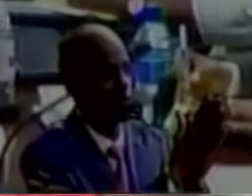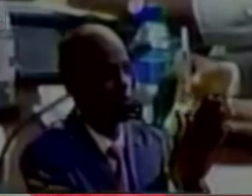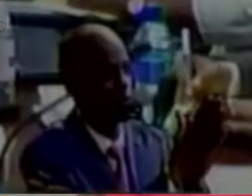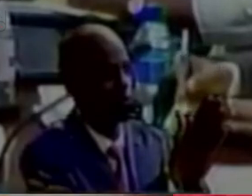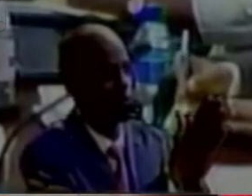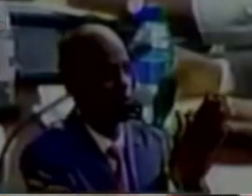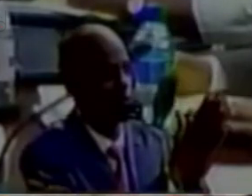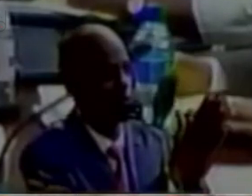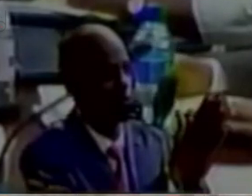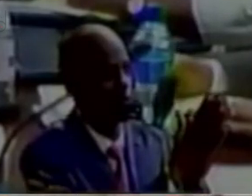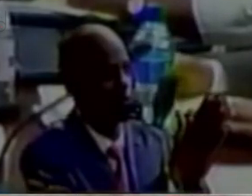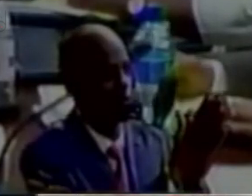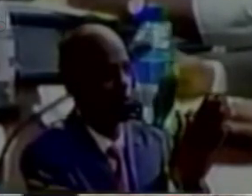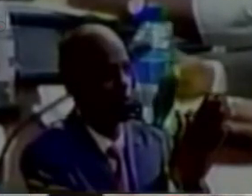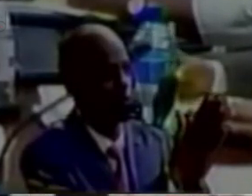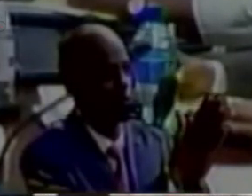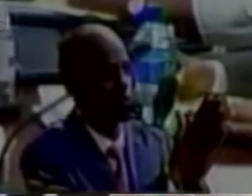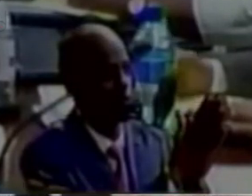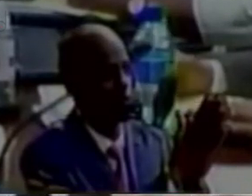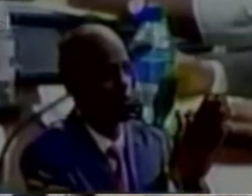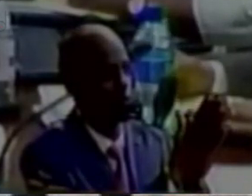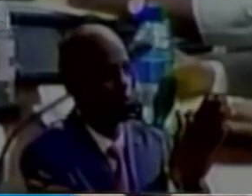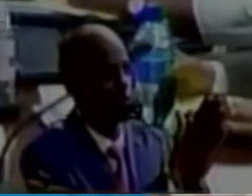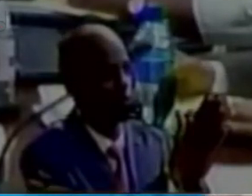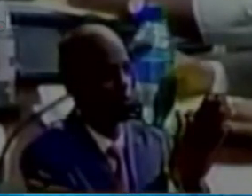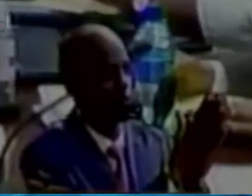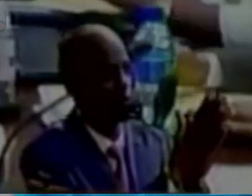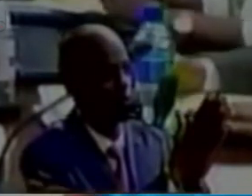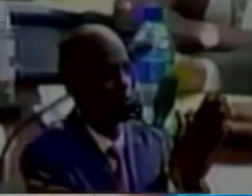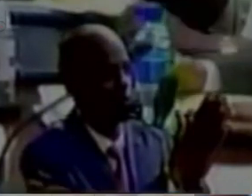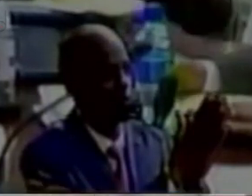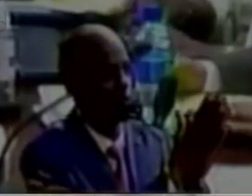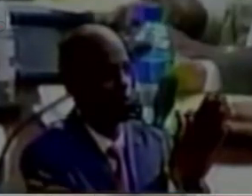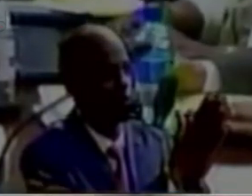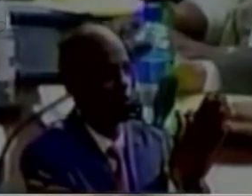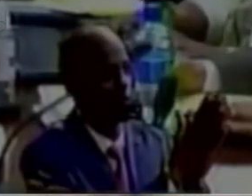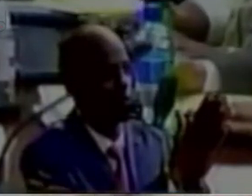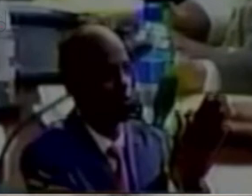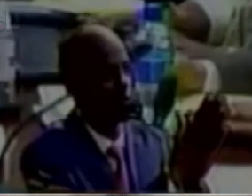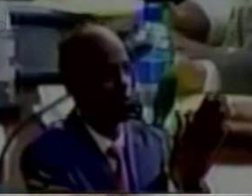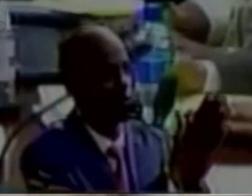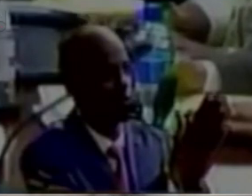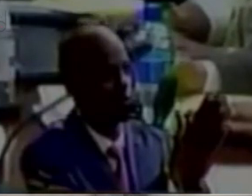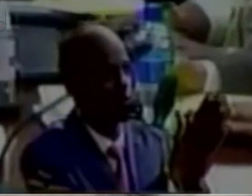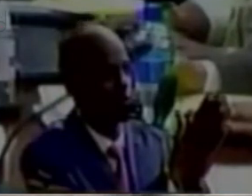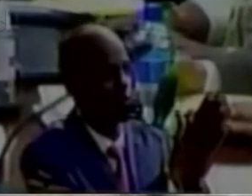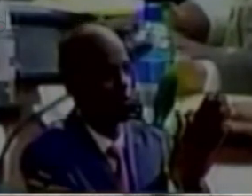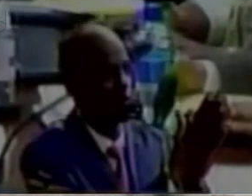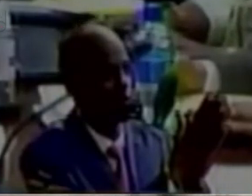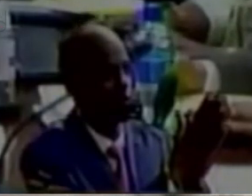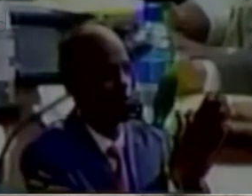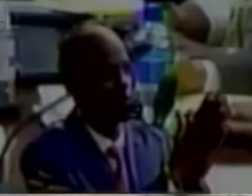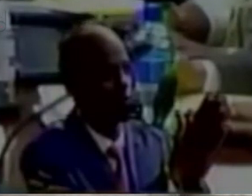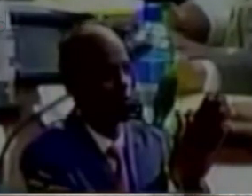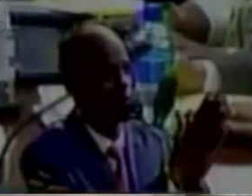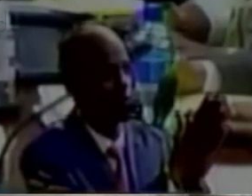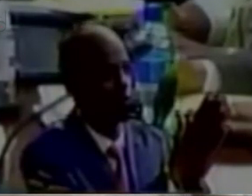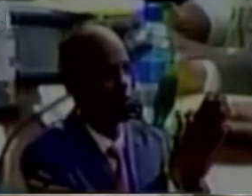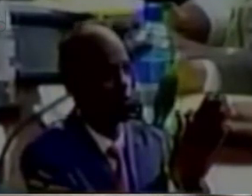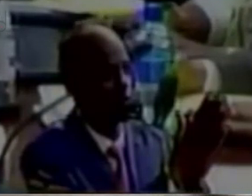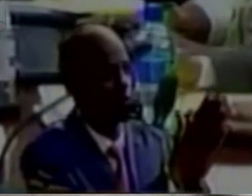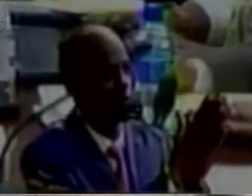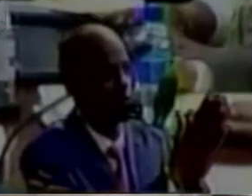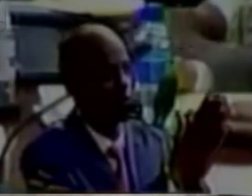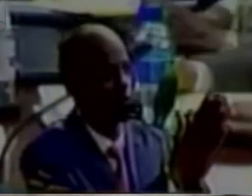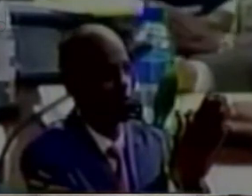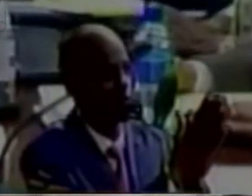Ça ne nous empêche pas de travailler sur des lettres de politique, etc. Mais dans les circonstances actuelles, faire des politiques et des prior